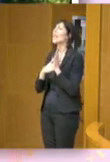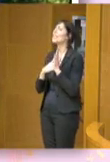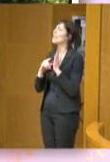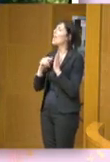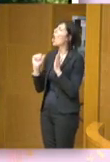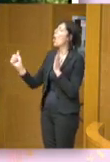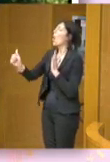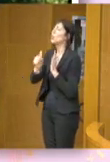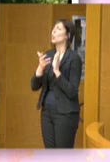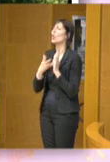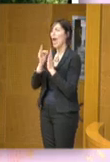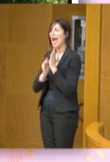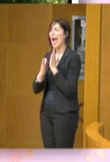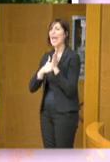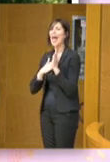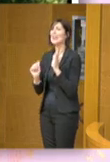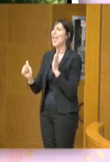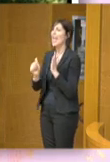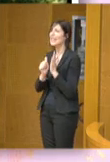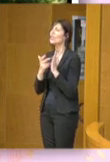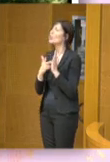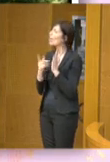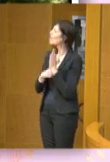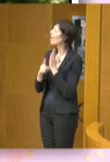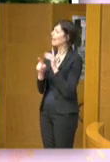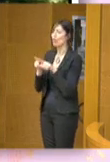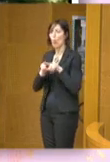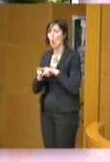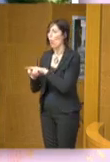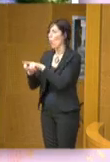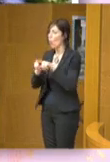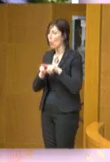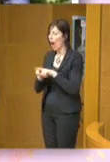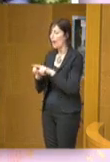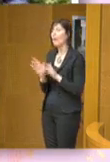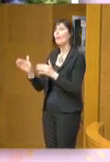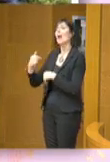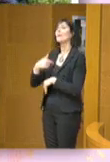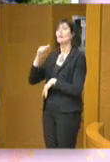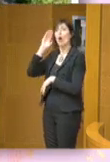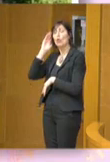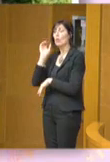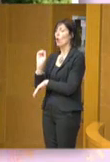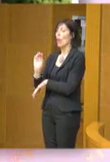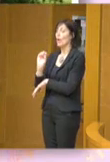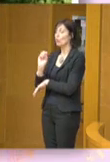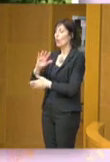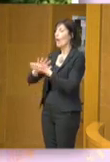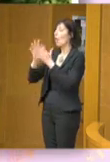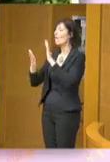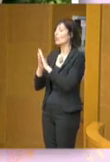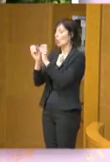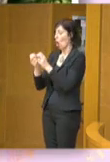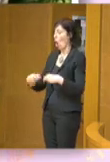delle caratteristiche e tutti quanti abbiamo gli stessi diritti. In classe ho ascoltato una lezione sulla